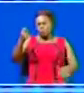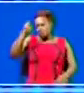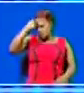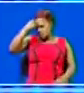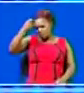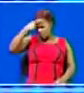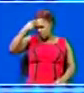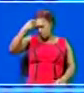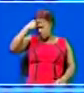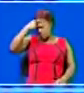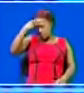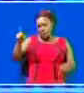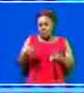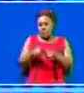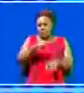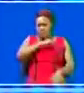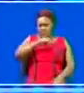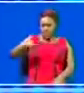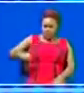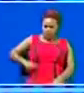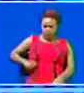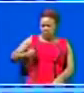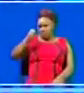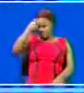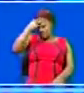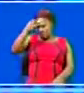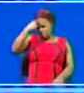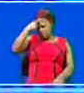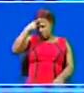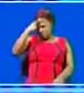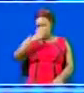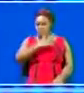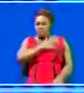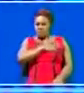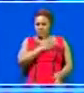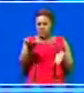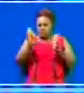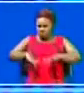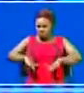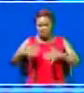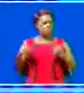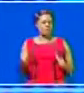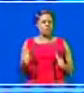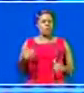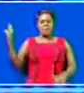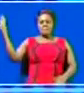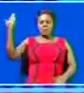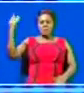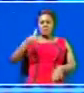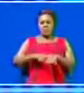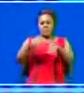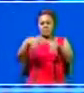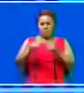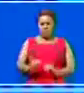katika NASA ambaye pia ni seneta wa Bungoma Moses Wetangula kwa muungano wa NASA umesambaratika. Akihutubu wakati wa mazishi